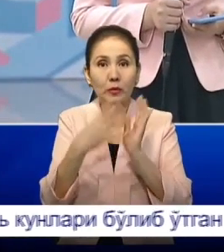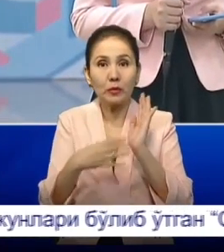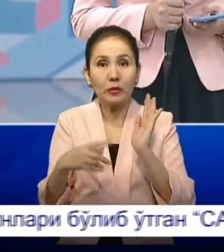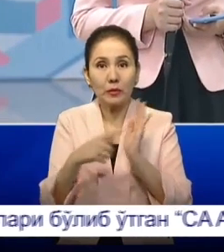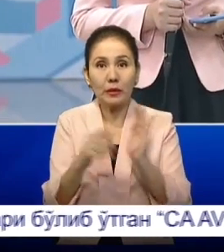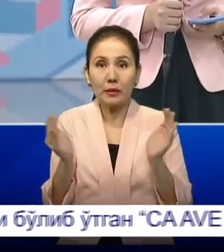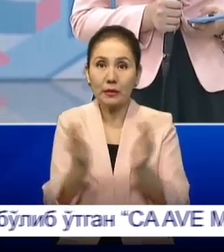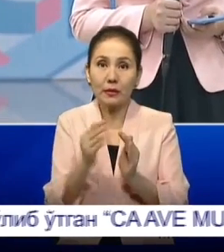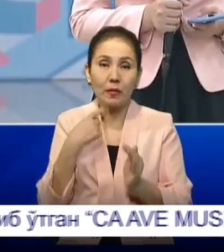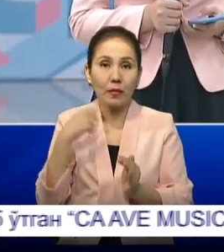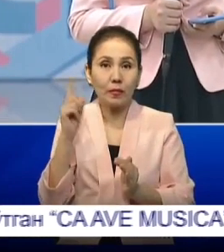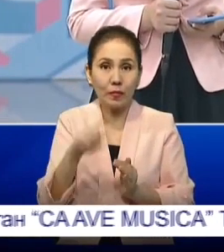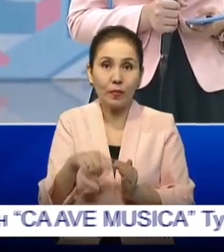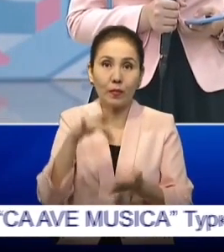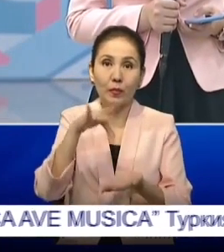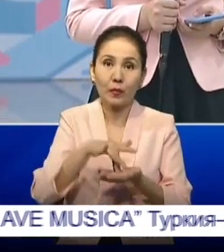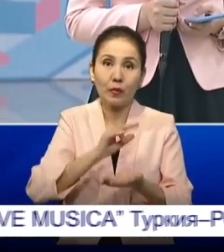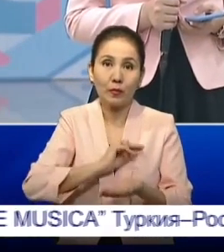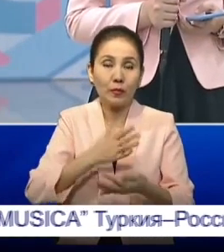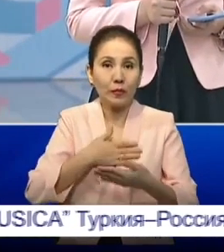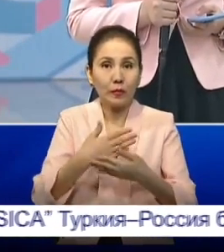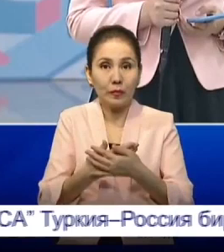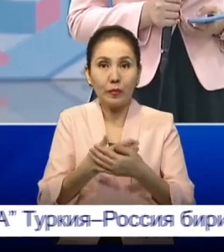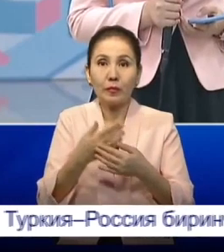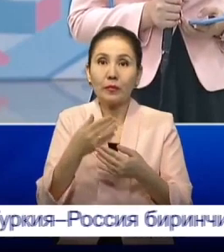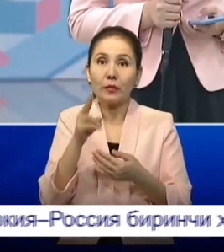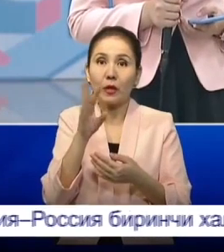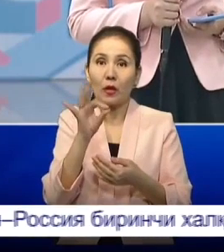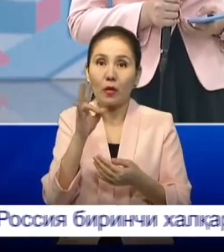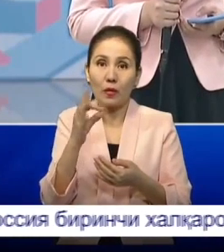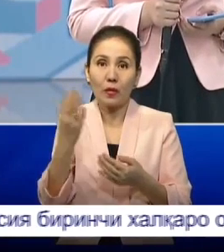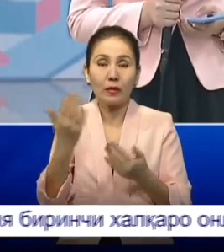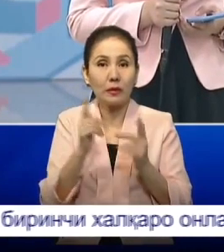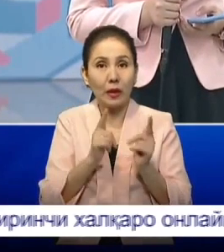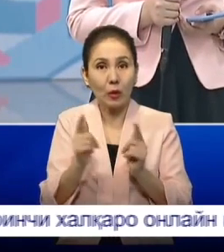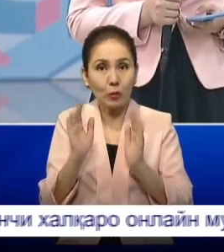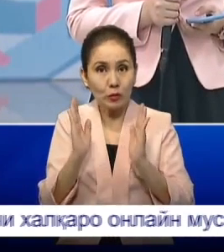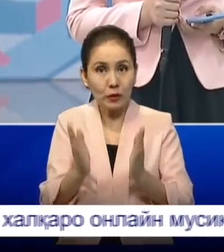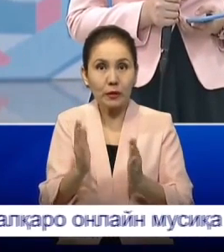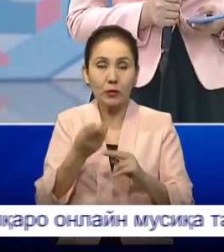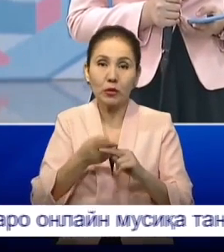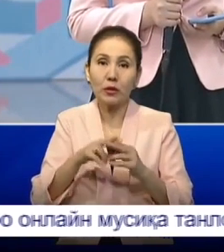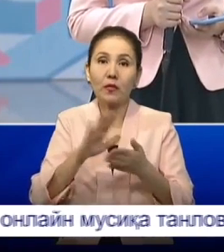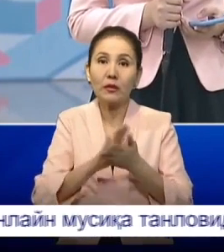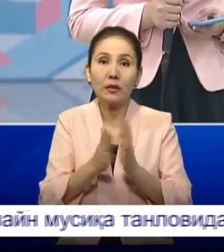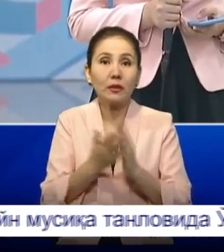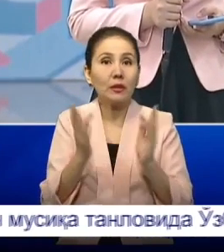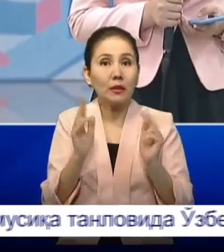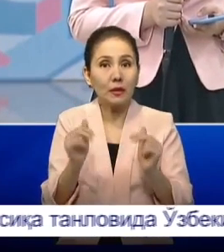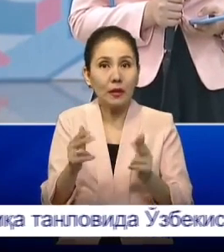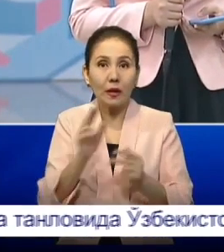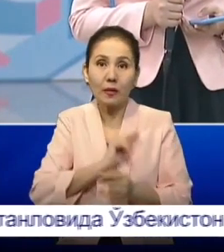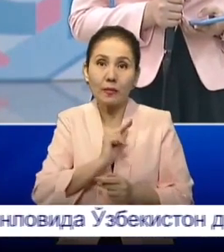қисқа рақамли кол марказида фаолият олиб боряптилар. Донохон, агар тайёр бўлсангиз, у ердаги вазият қандай? Ишлар